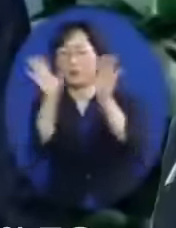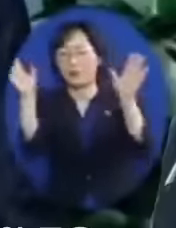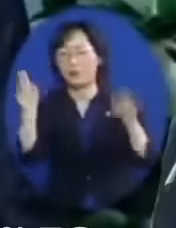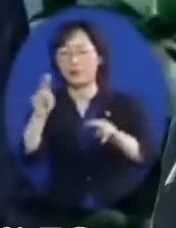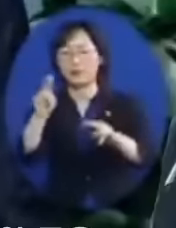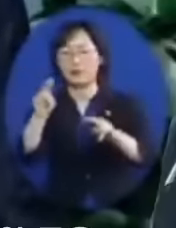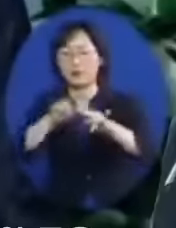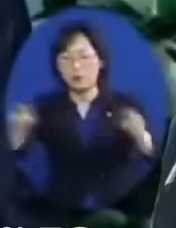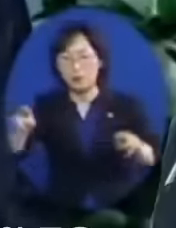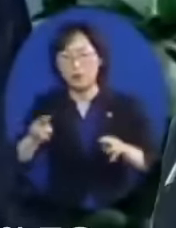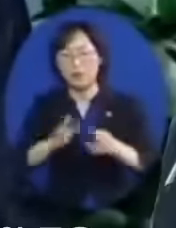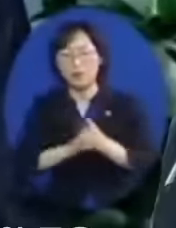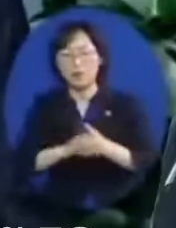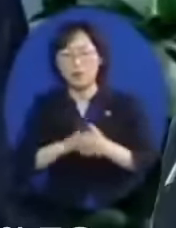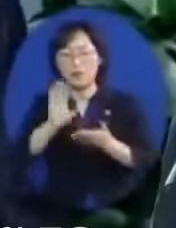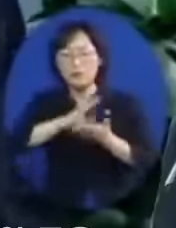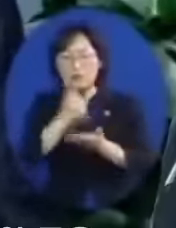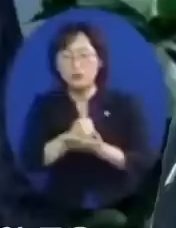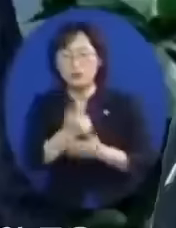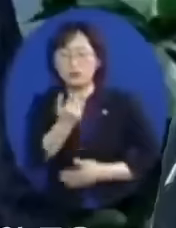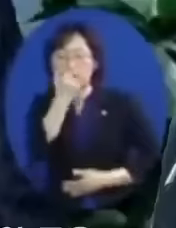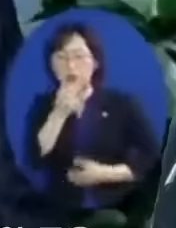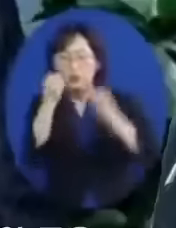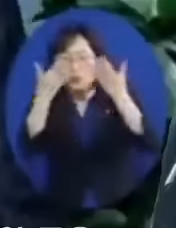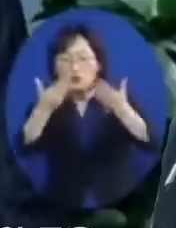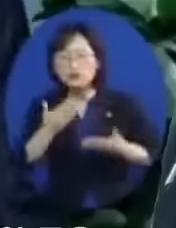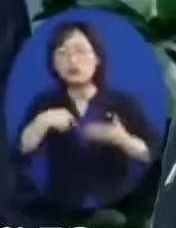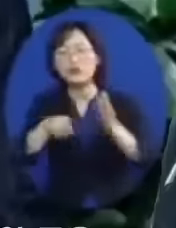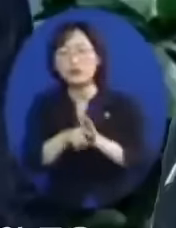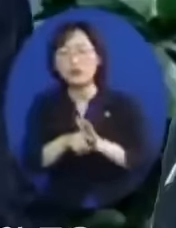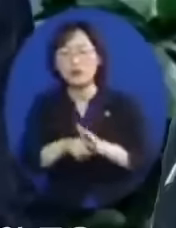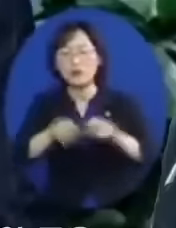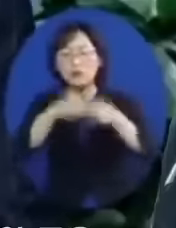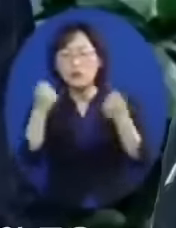그리스도는 우리에게 새 생명을 주기 위해서 찢어진 살과